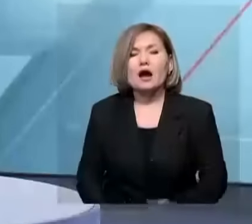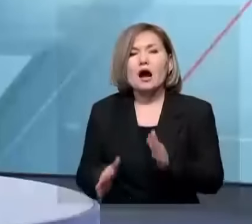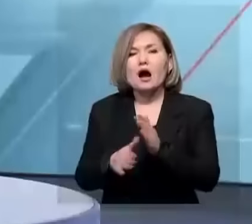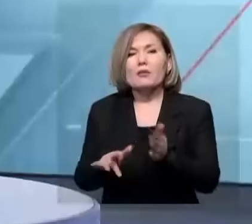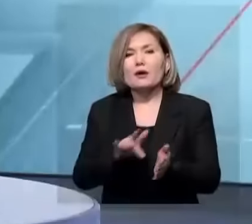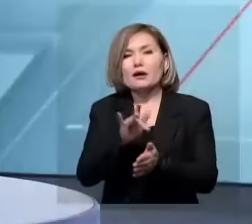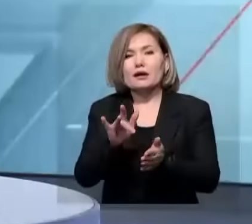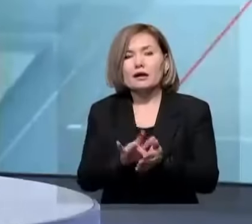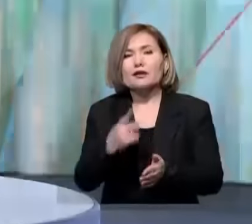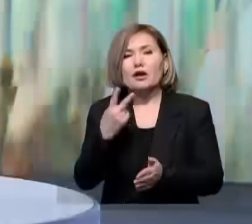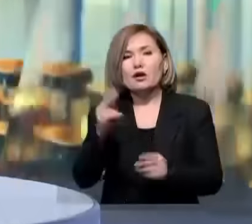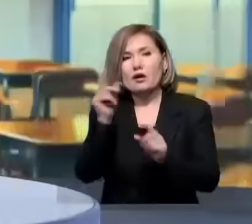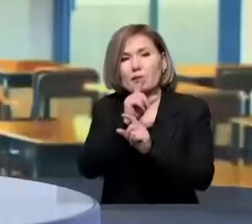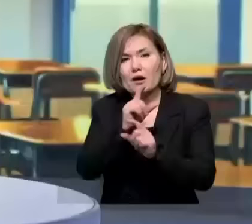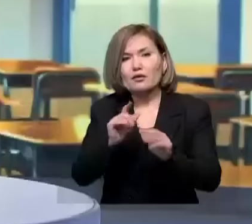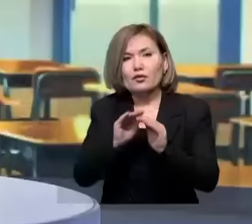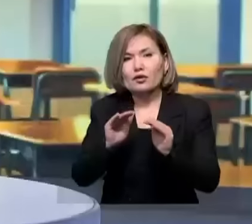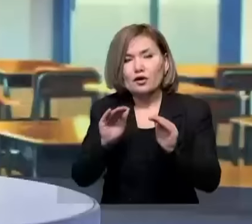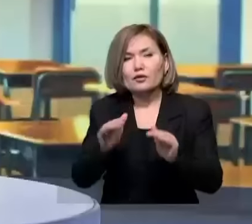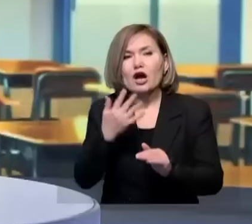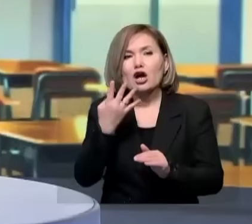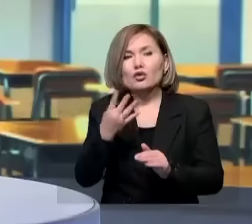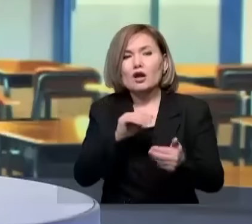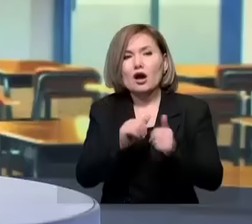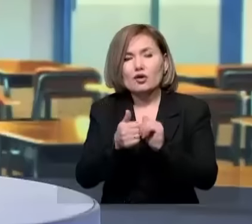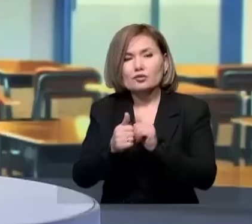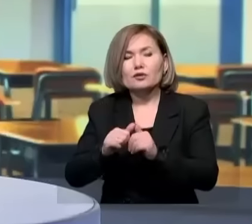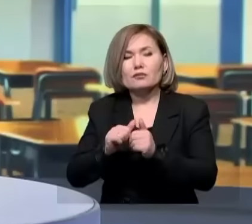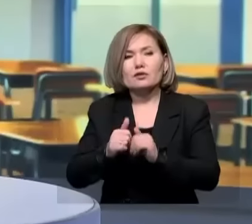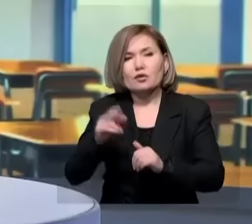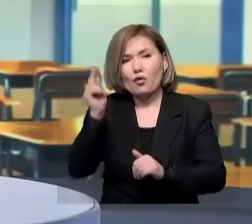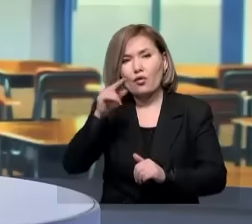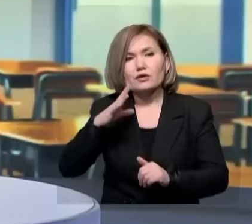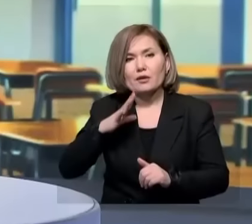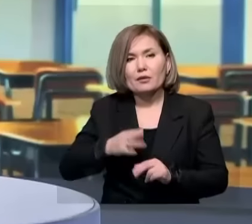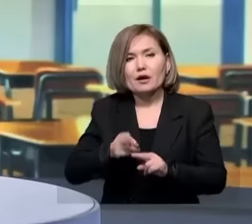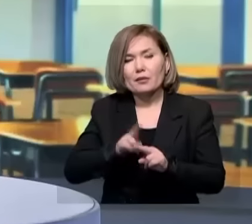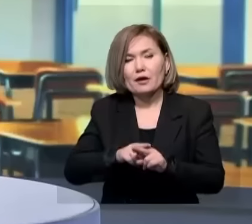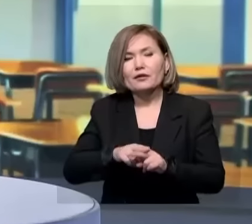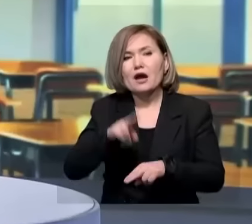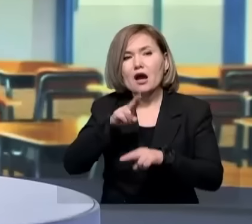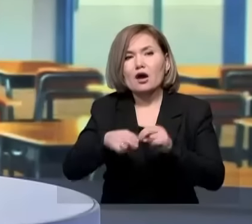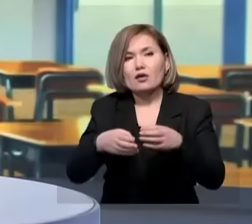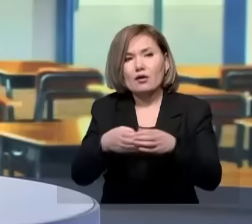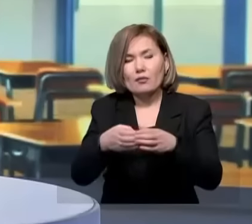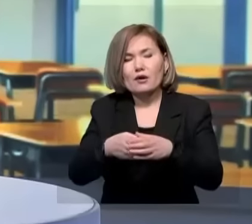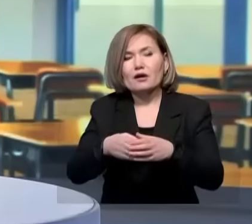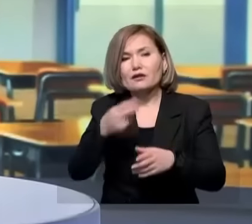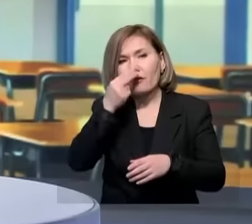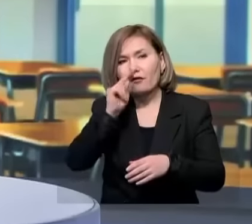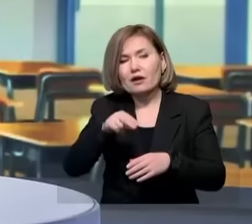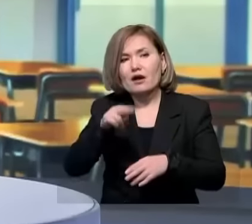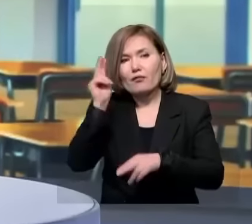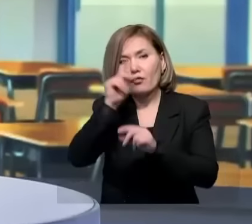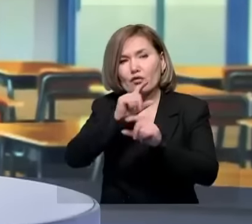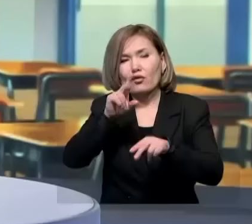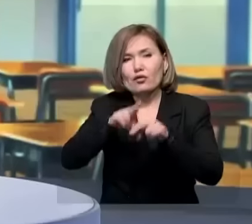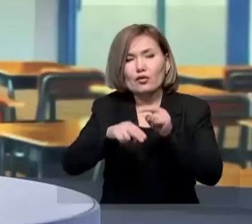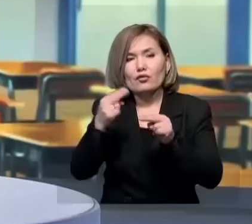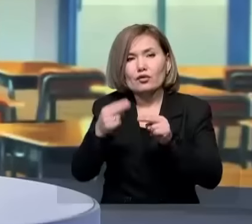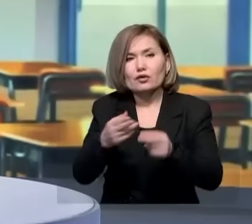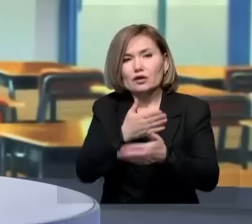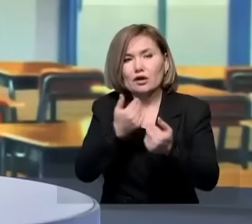Атырауда екі орта мектептің оқушылары 4 ауысымда оқуға мәжбүр. Бұған мердігерлердің жауапсыздығы себеп. Олар білім ұяларындағы